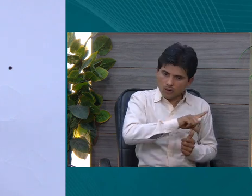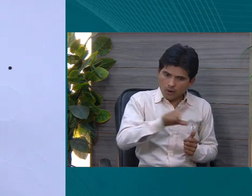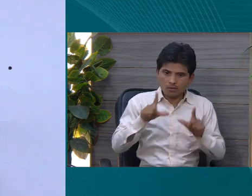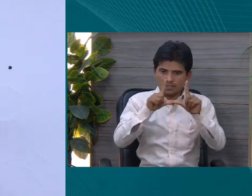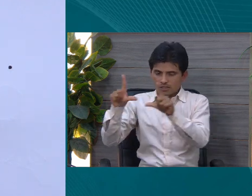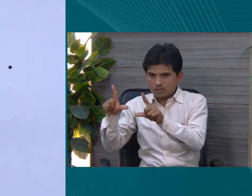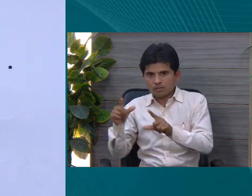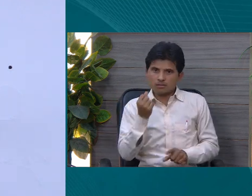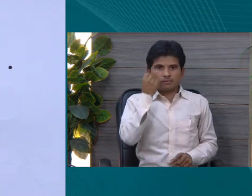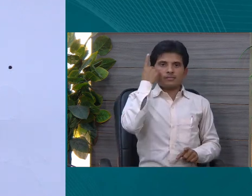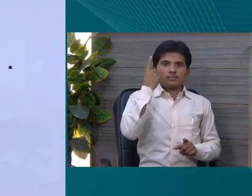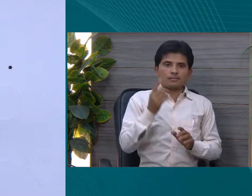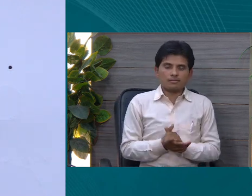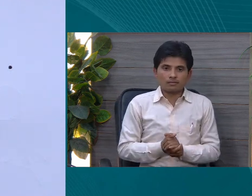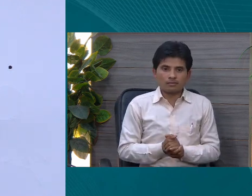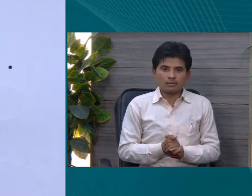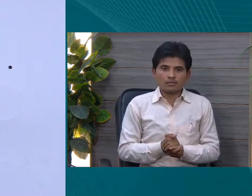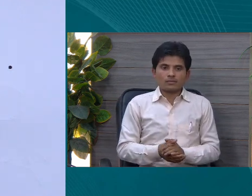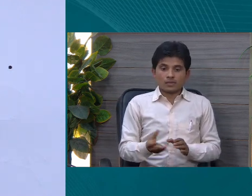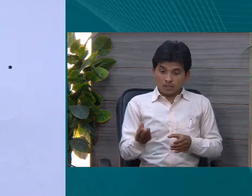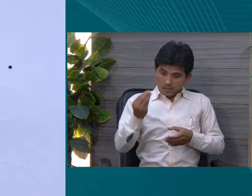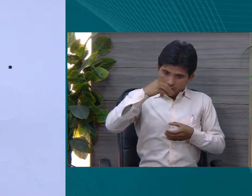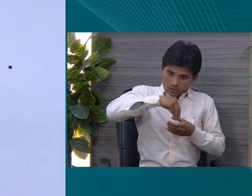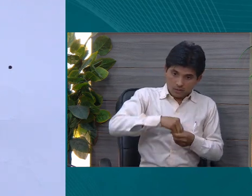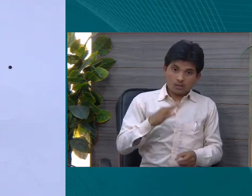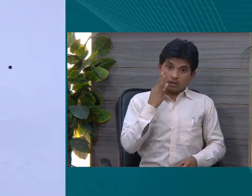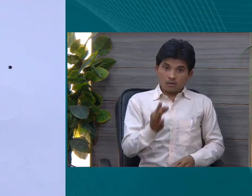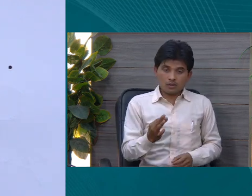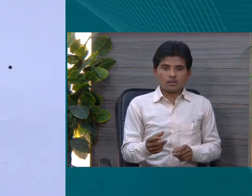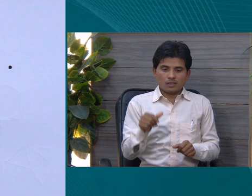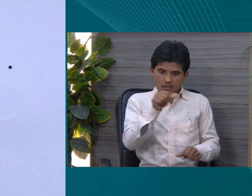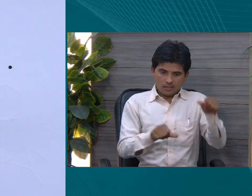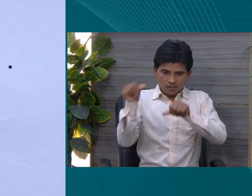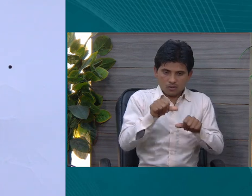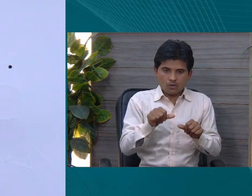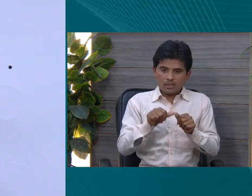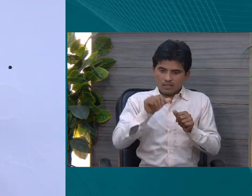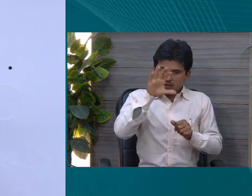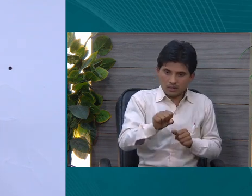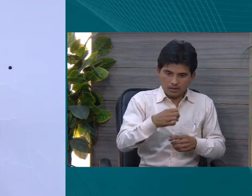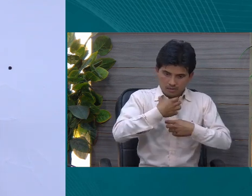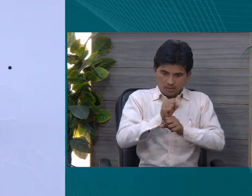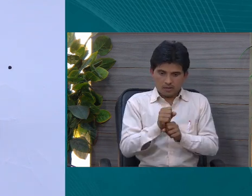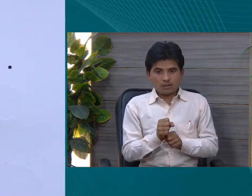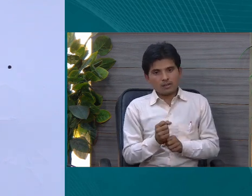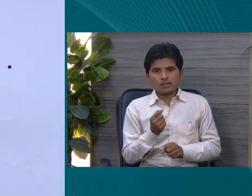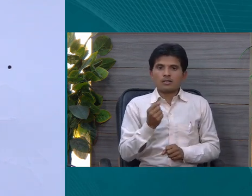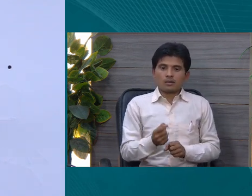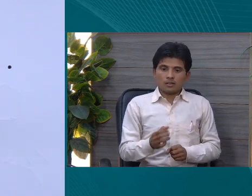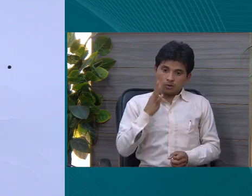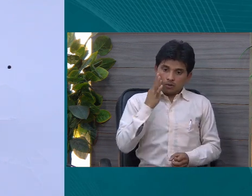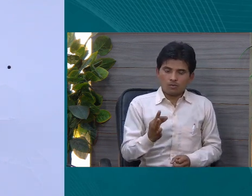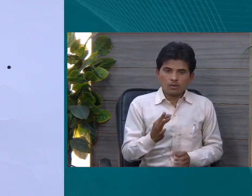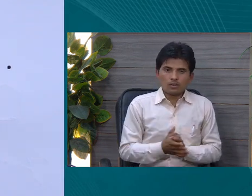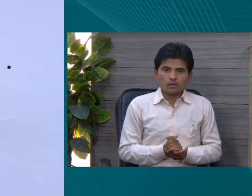बैठे हुए क्योंकि फिर को फ्लर्टिंग बहुत इंपोर्टेंट है इंट्रूजन के लिए या साइंस को एक सफल बनाने के लिए तो वह बच्चा छूकर उसको पता